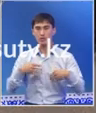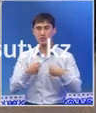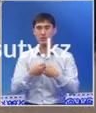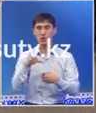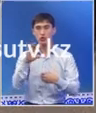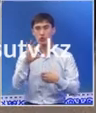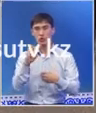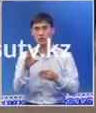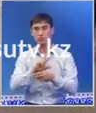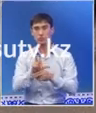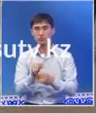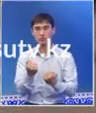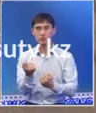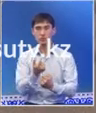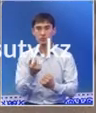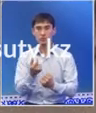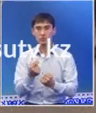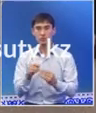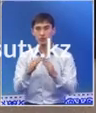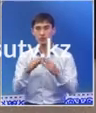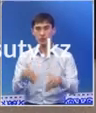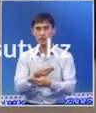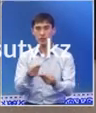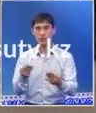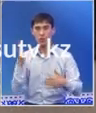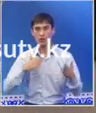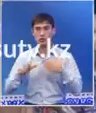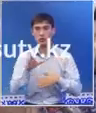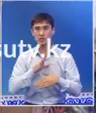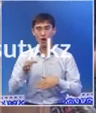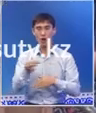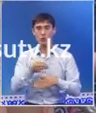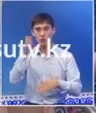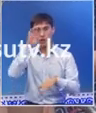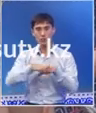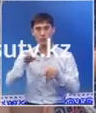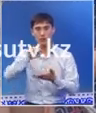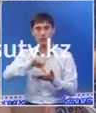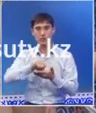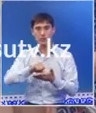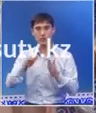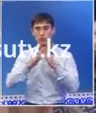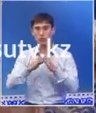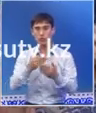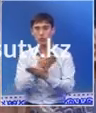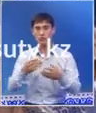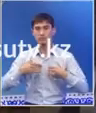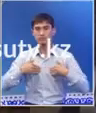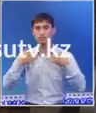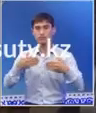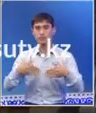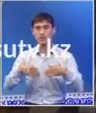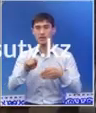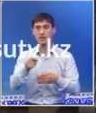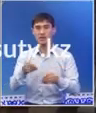әлеуметтік осал санаттағы тұрғындар баспаналы болды. Қуанышты сәтке аудан әкімі арнай келіп қатысып, үйлі болғандарға салтанатты түрде